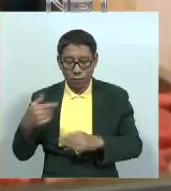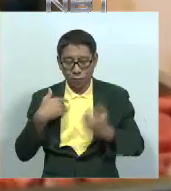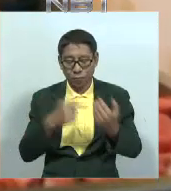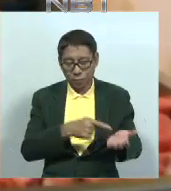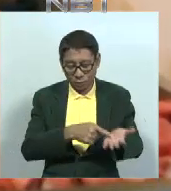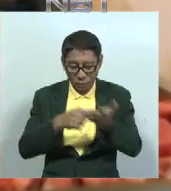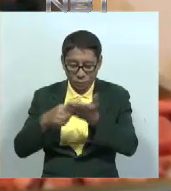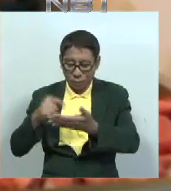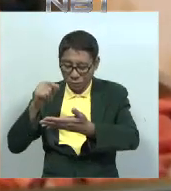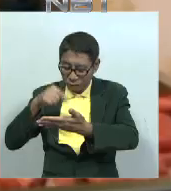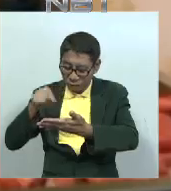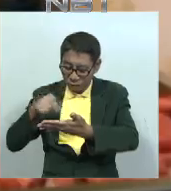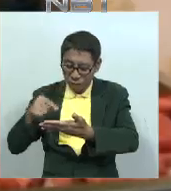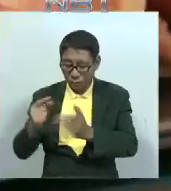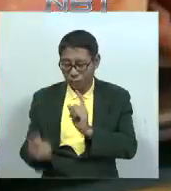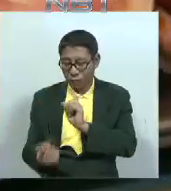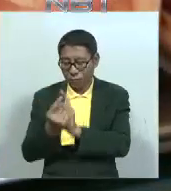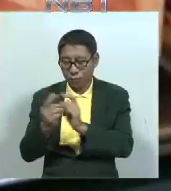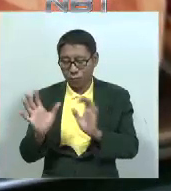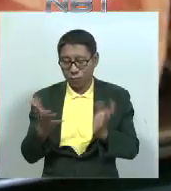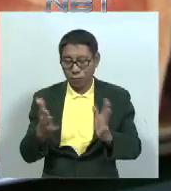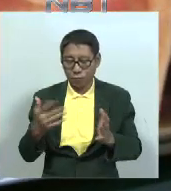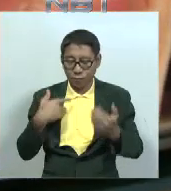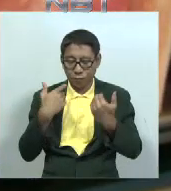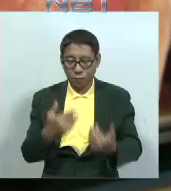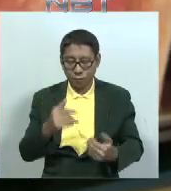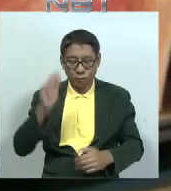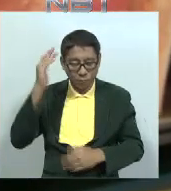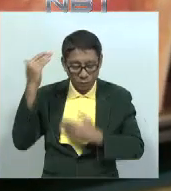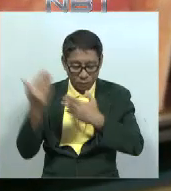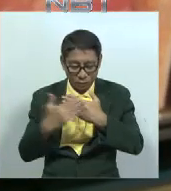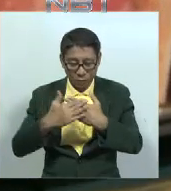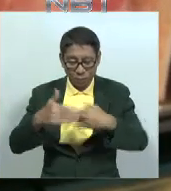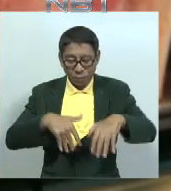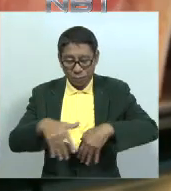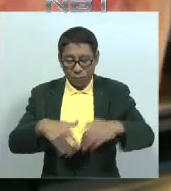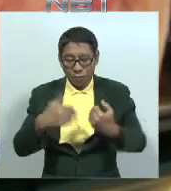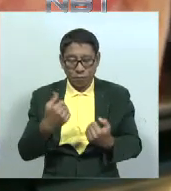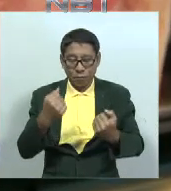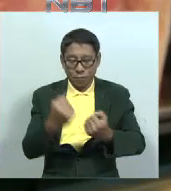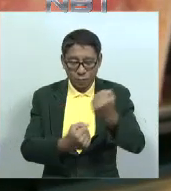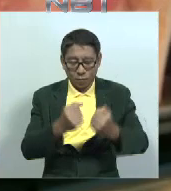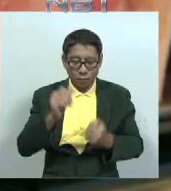วก็ส่งตรวจที่ห้องปฏิบัติการแต่ยังไม่พบเชื้อค่ะนอกจากนี้ก็มีการประกาศเตือนประชาชนผ่านรถกระจ